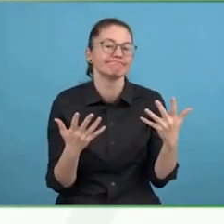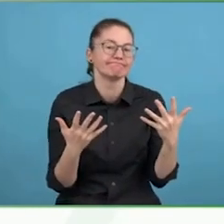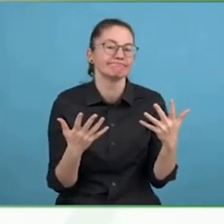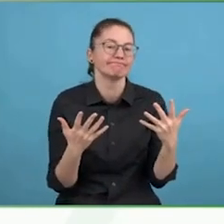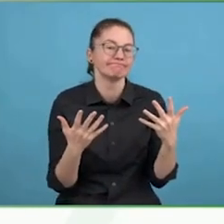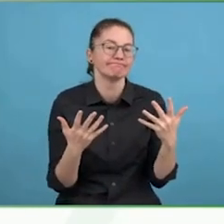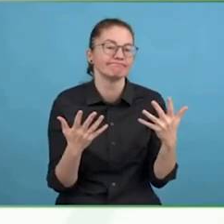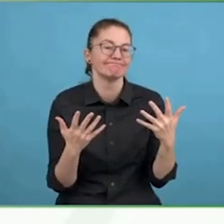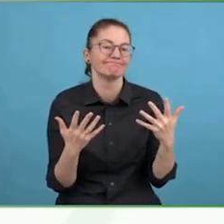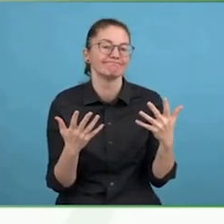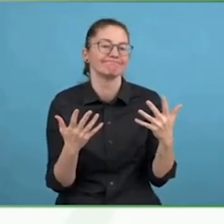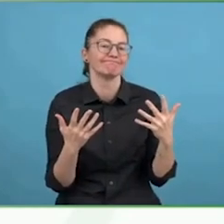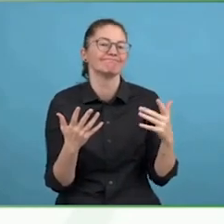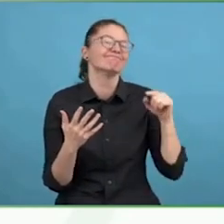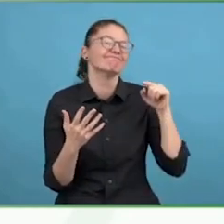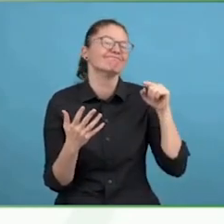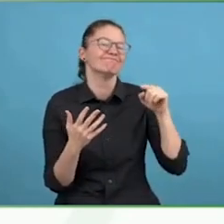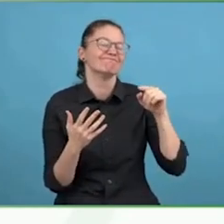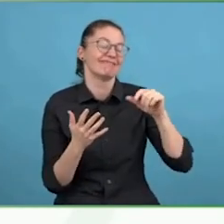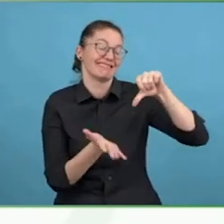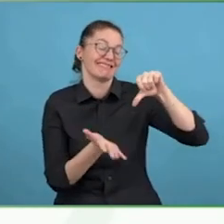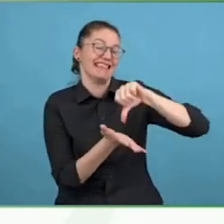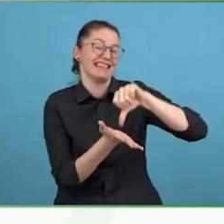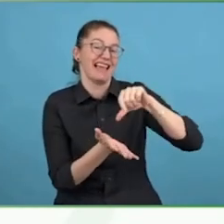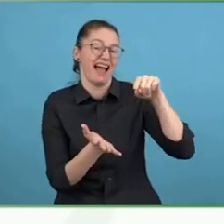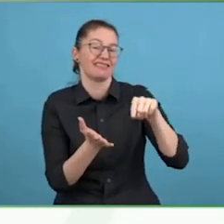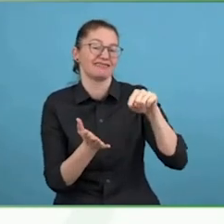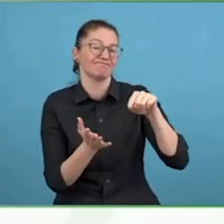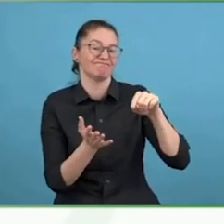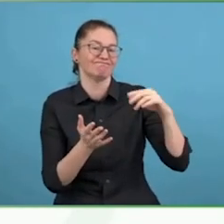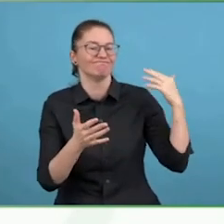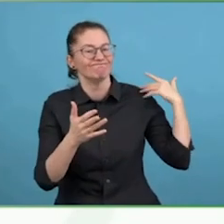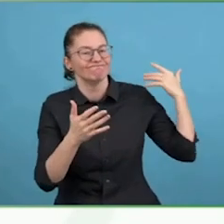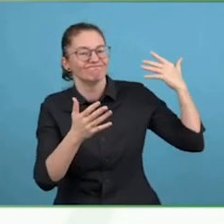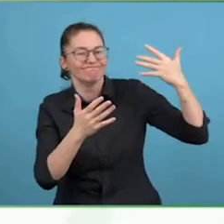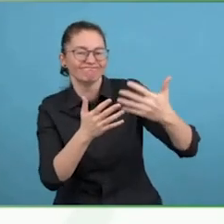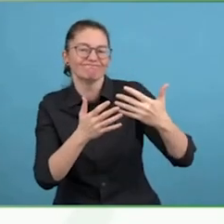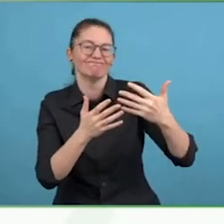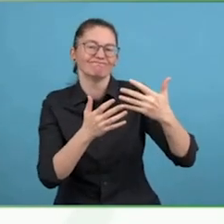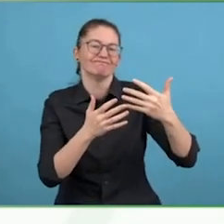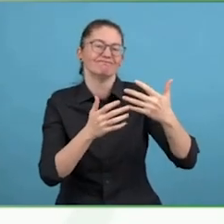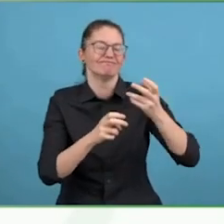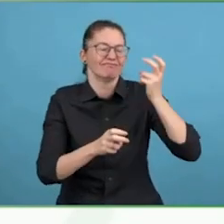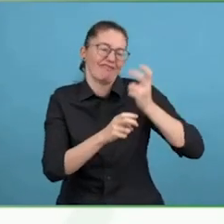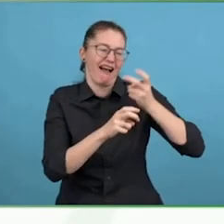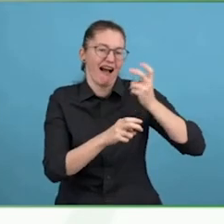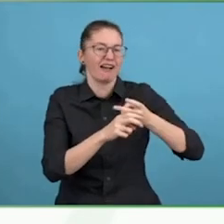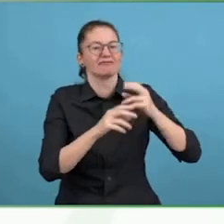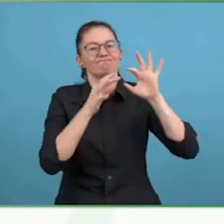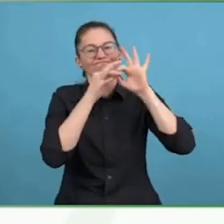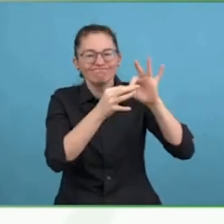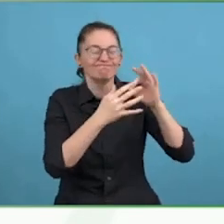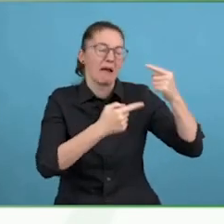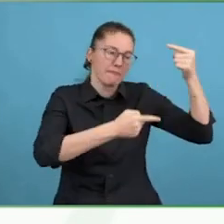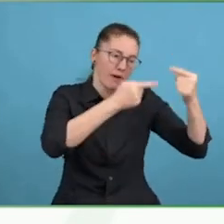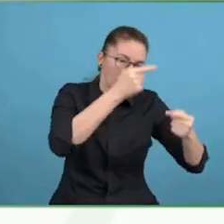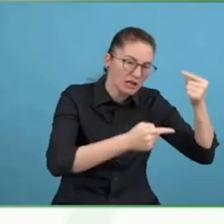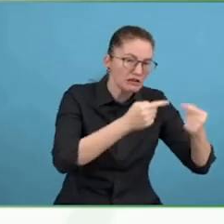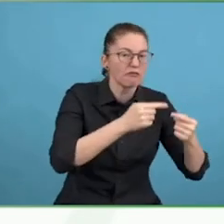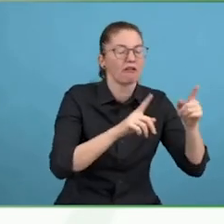hardships, and it has been so yet. به همین دلیل هنوز به طور خاص شرط دسترس پذیری ایدئال